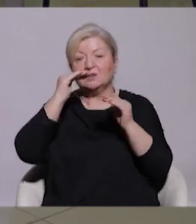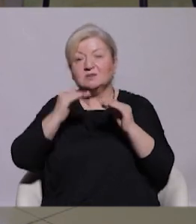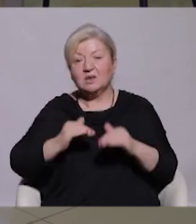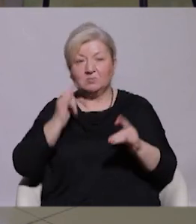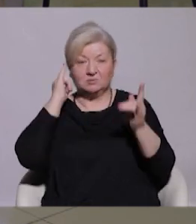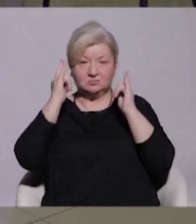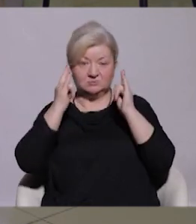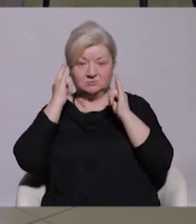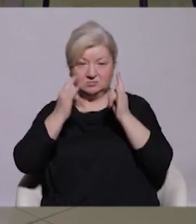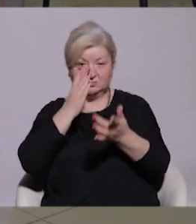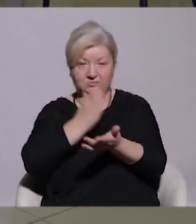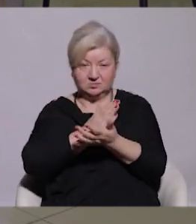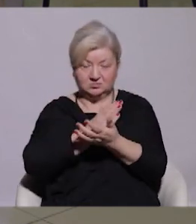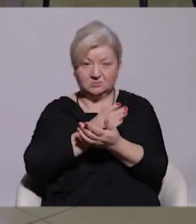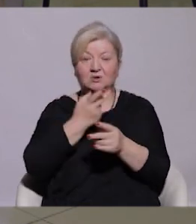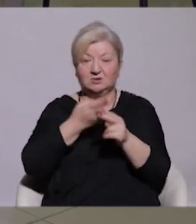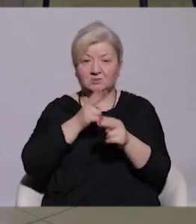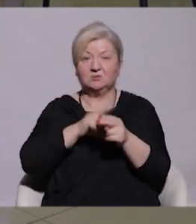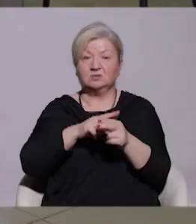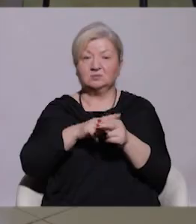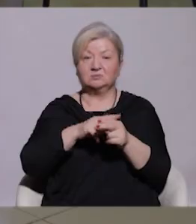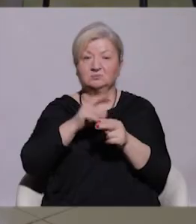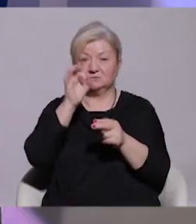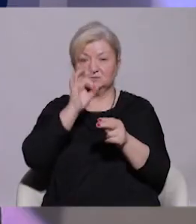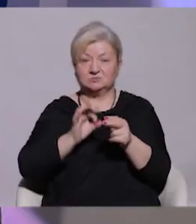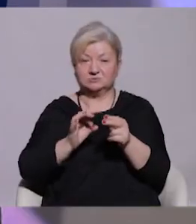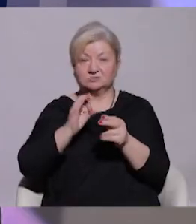ბგერას გამოსცემენ და შესაბამისად უფრო დაბალი სიხშირით ირხევა კიდეც.